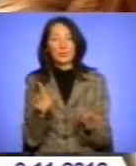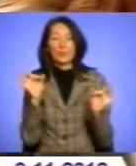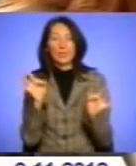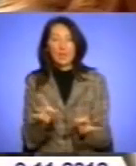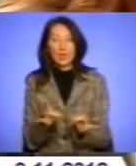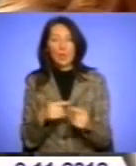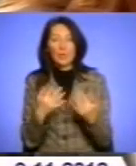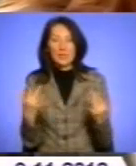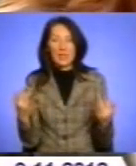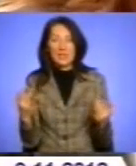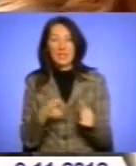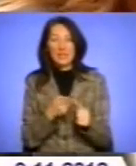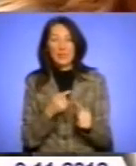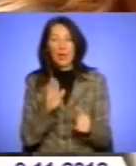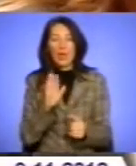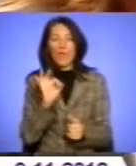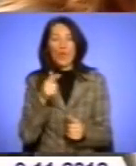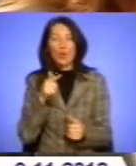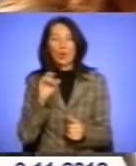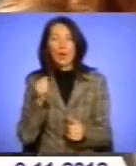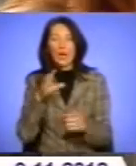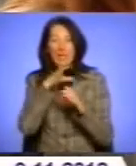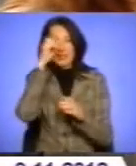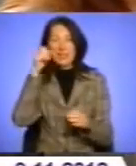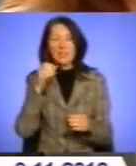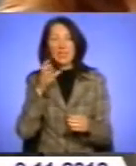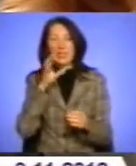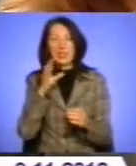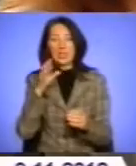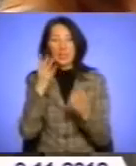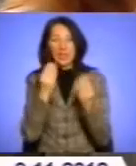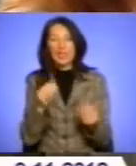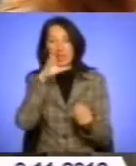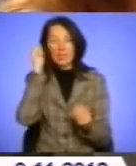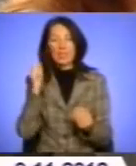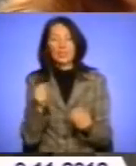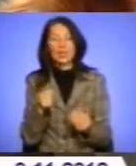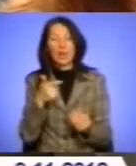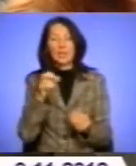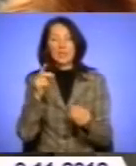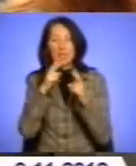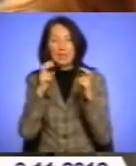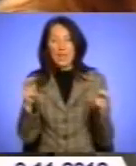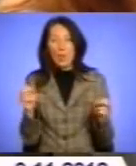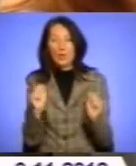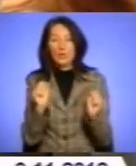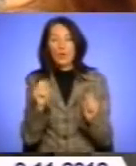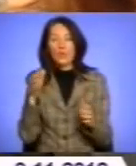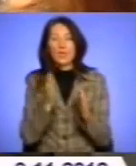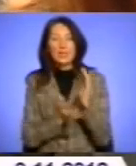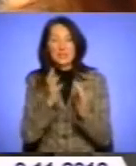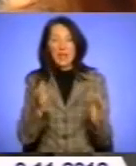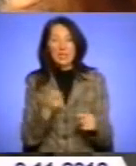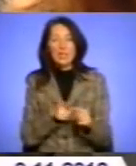ресторани з назвами «Водограй», «День і ніч», «Галицький замок», «Зимовий сад». Це хороші українські назви, але при цьому є і